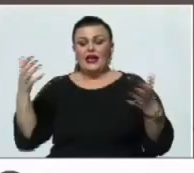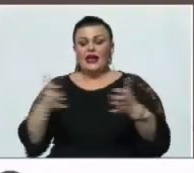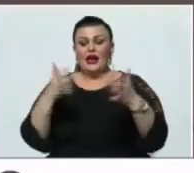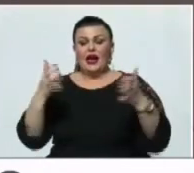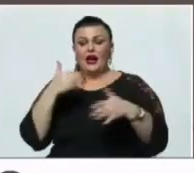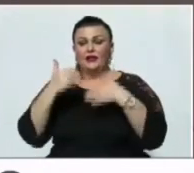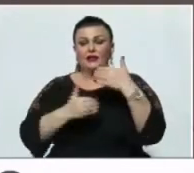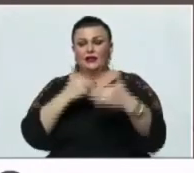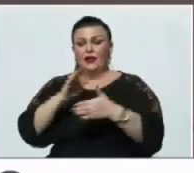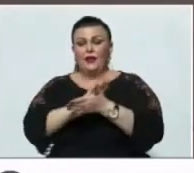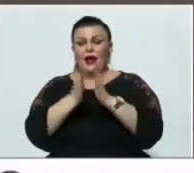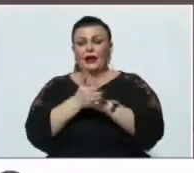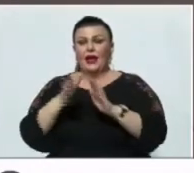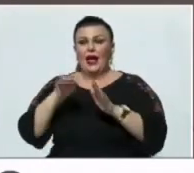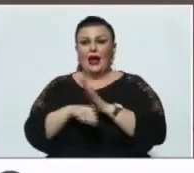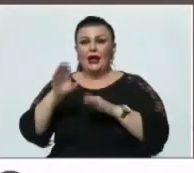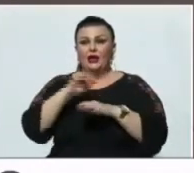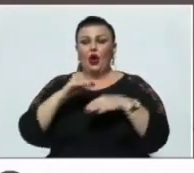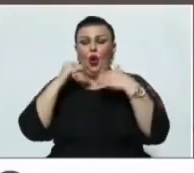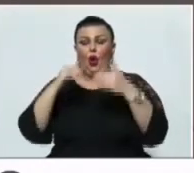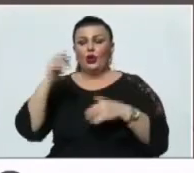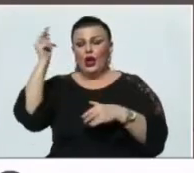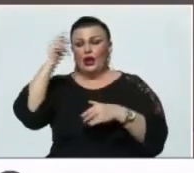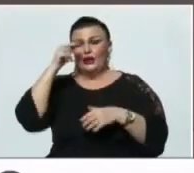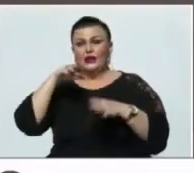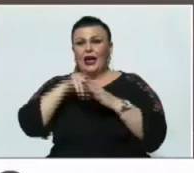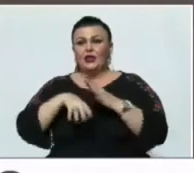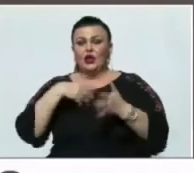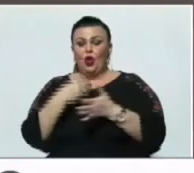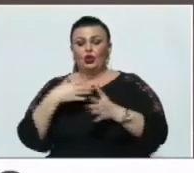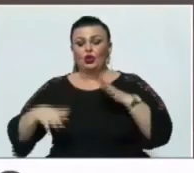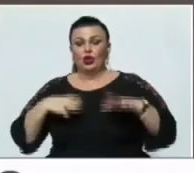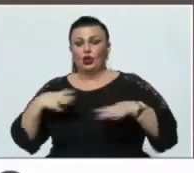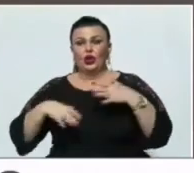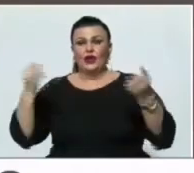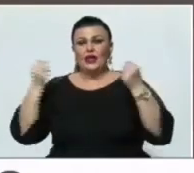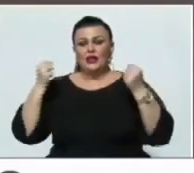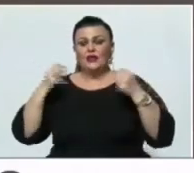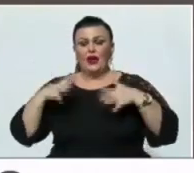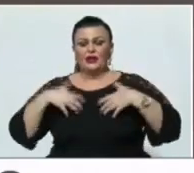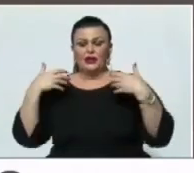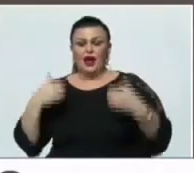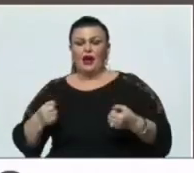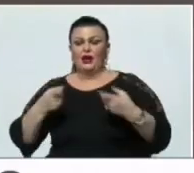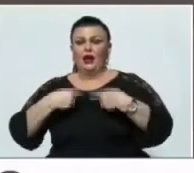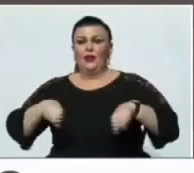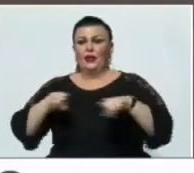irəli gələn bir məsələdir. Çünki həm onların təhsili, özünün inkişafı, idman, sağlamlıq